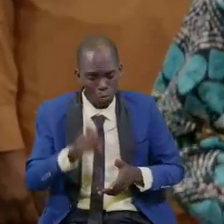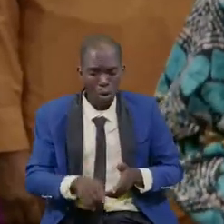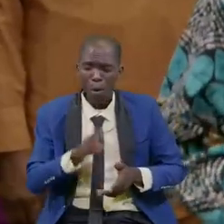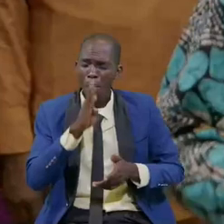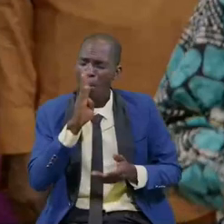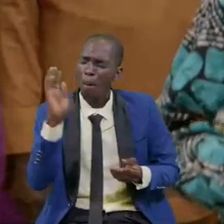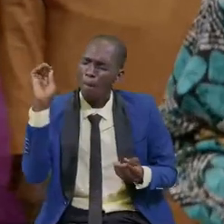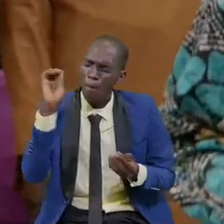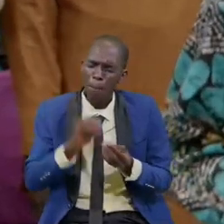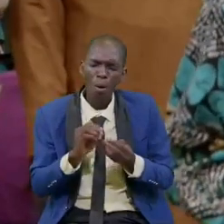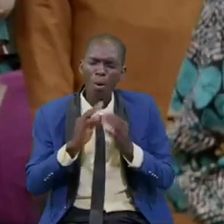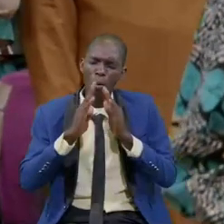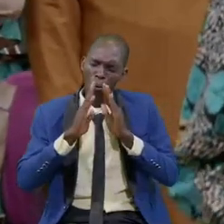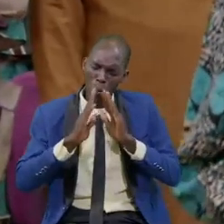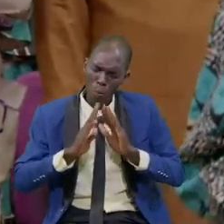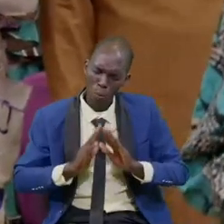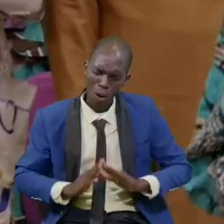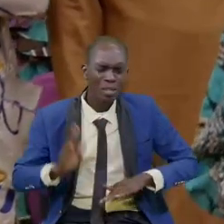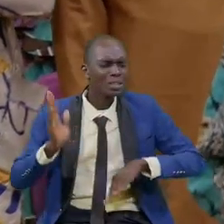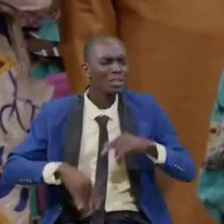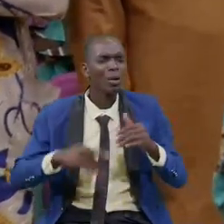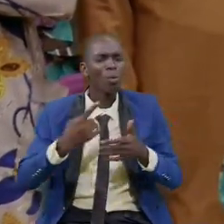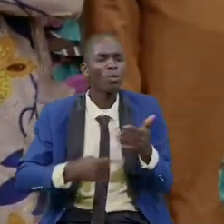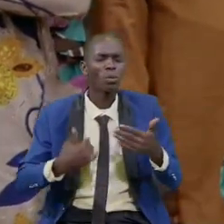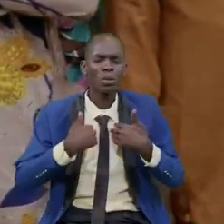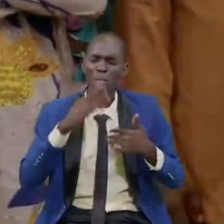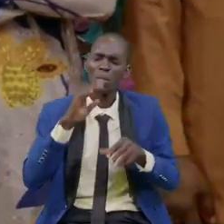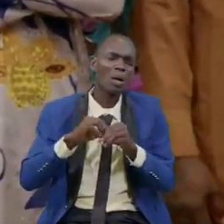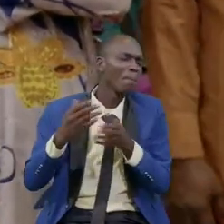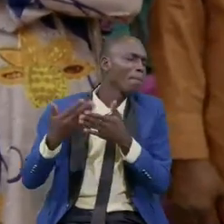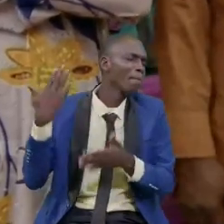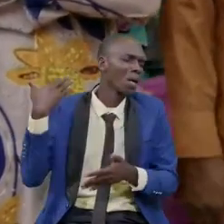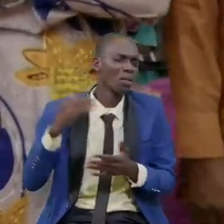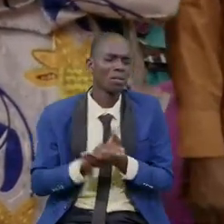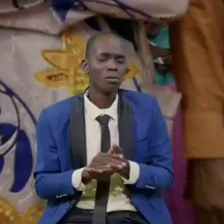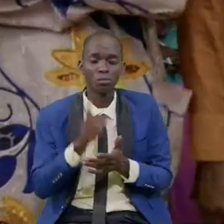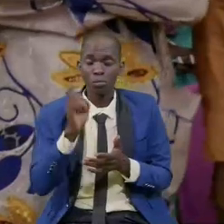soyez plus vous êtes